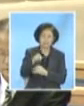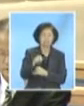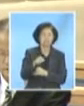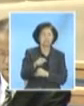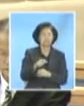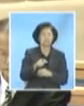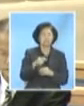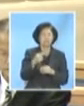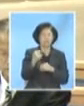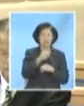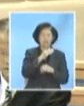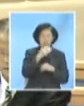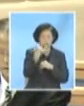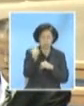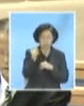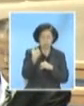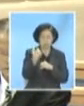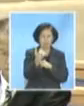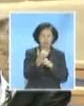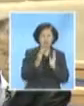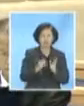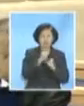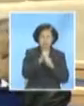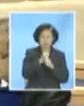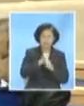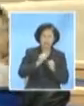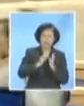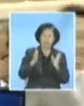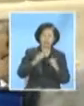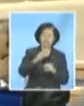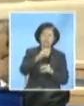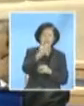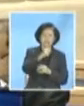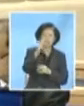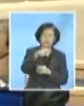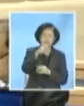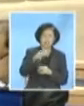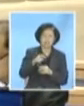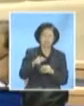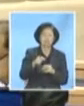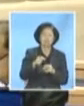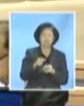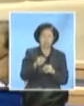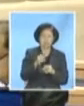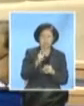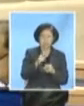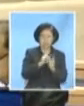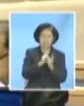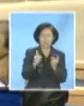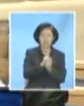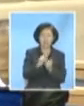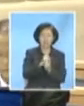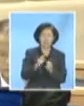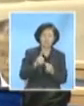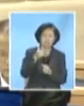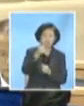ที่มีผู้สูงอายุเกินกว่า10%ขึ้นไปนะครับจะต้องถือว่าประเทศนั้นเข้าสู่สังคมผู้สูงอายุแล้วการเตรียม